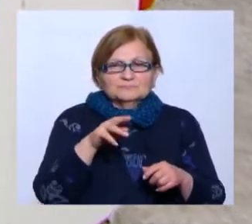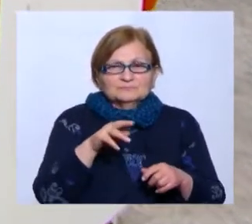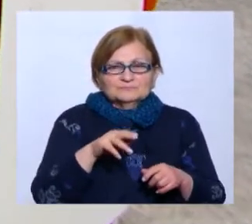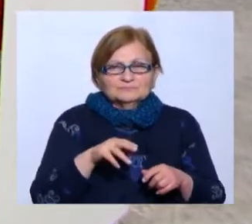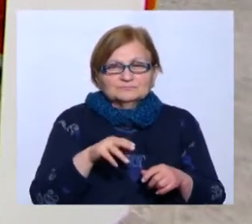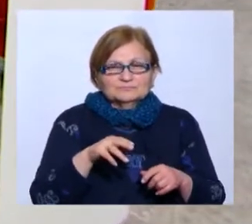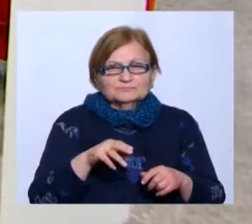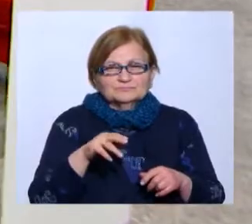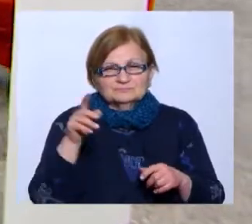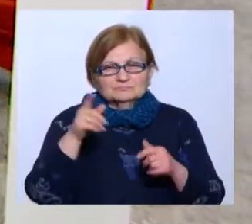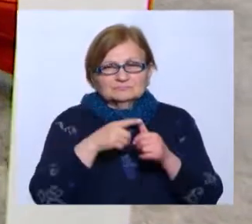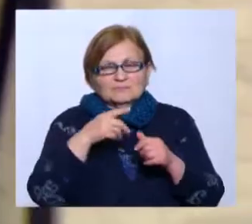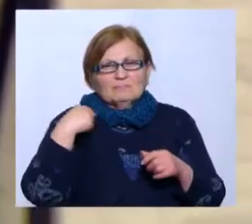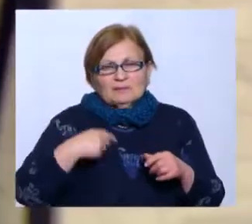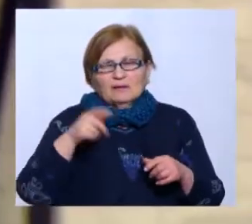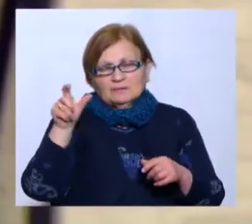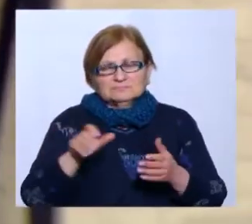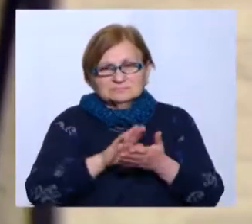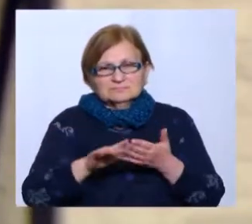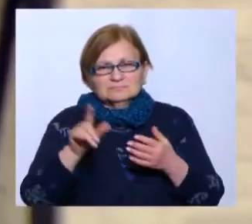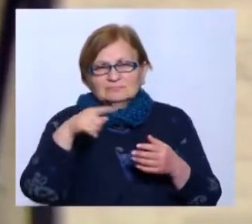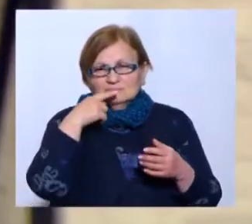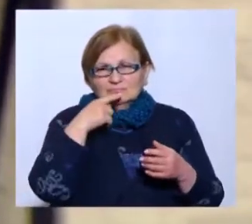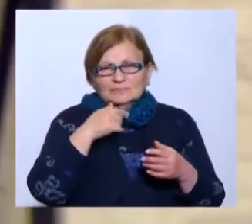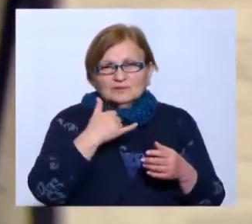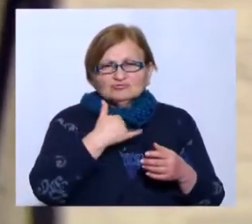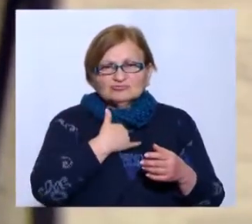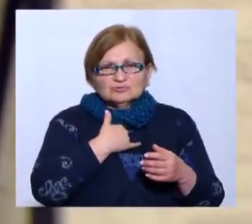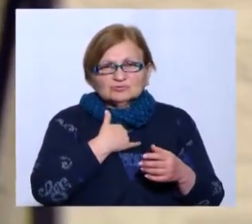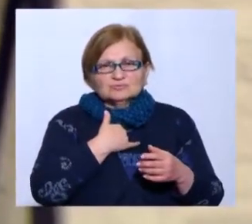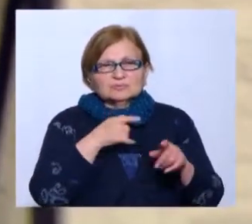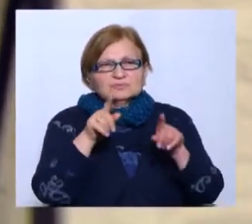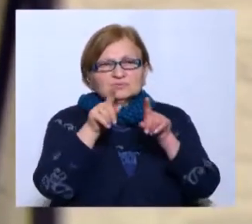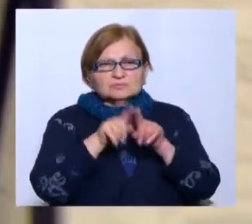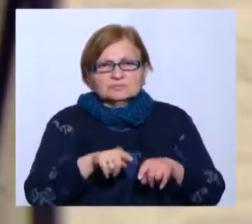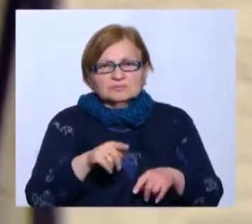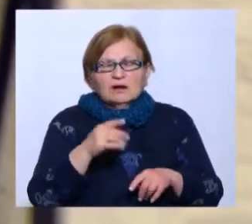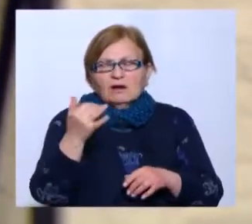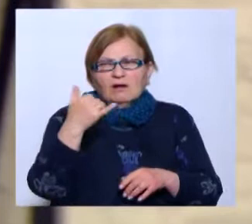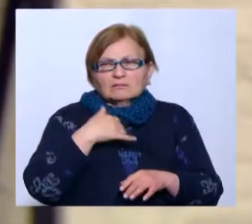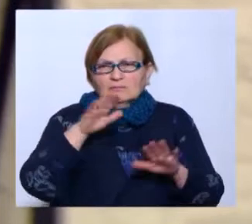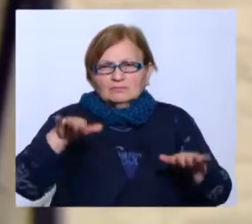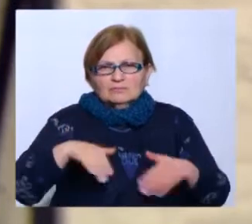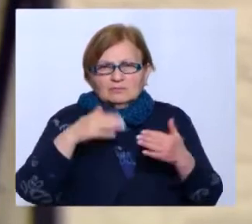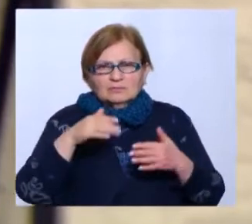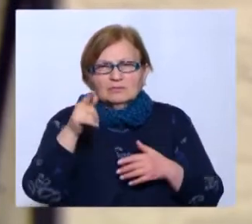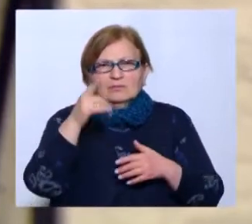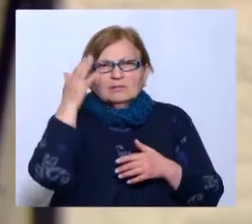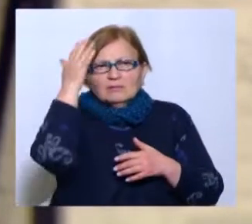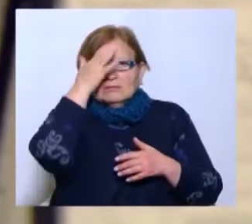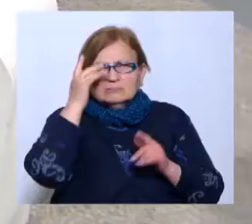ლილ არდანზე თქვა. ჩვენთან არავინ მოსულ ასეთი უცნაური ჟესტით, გაქანებული ილუზიის